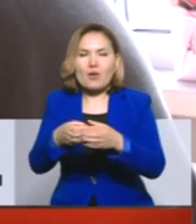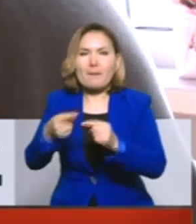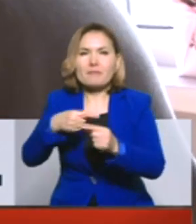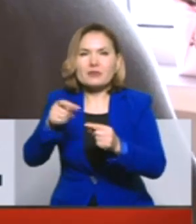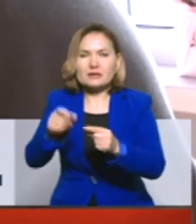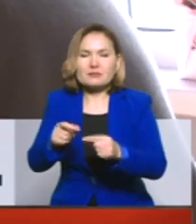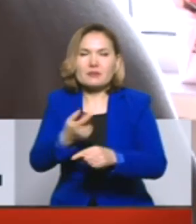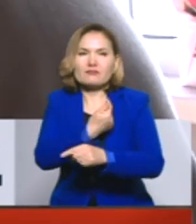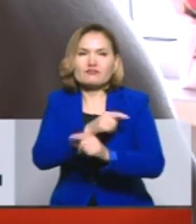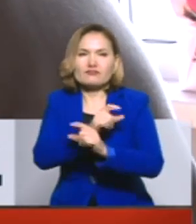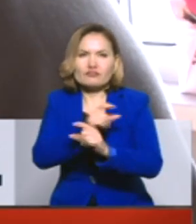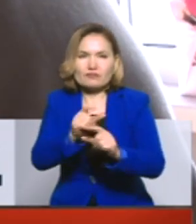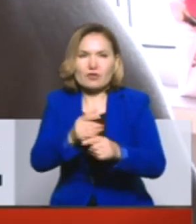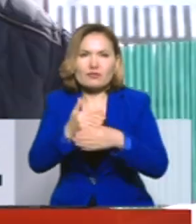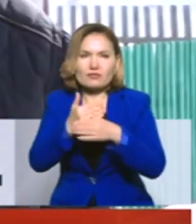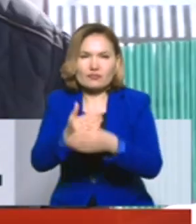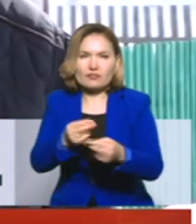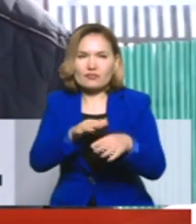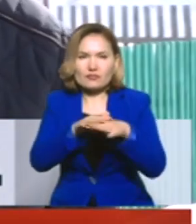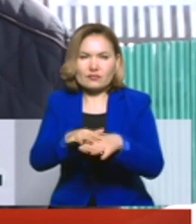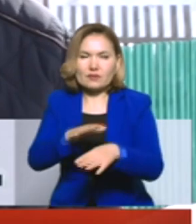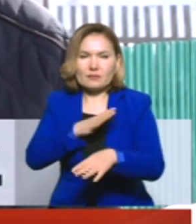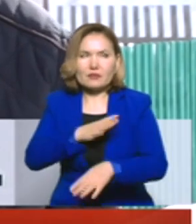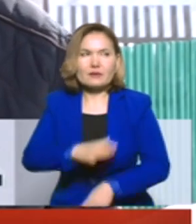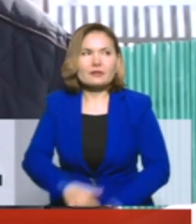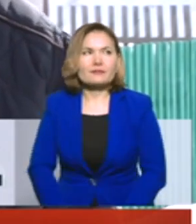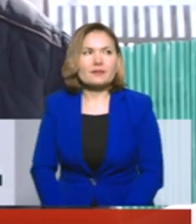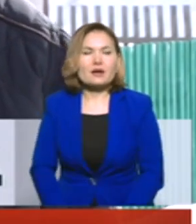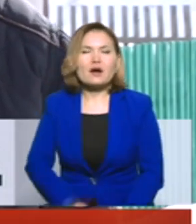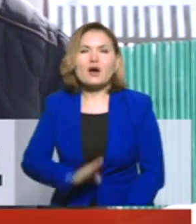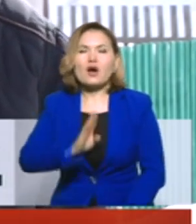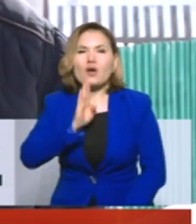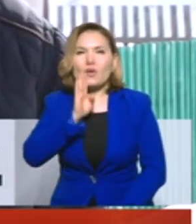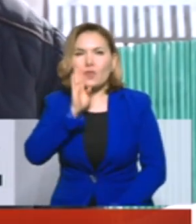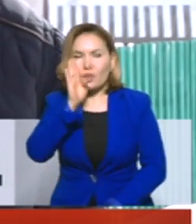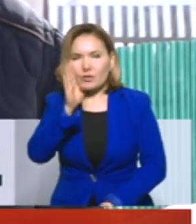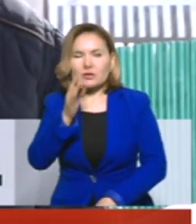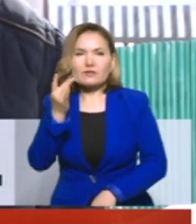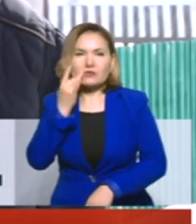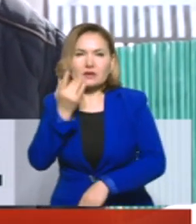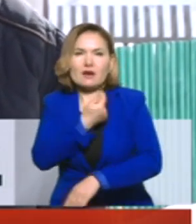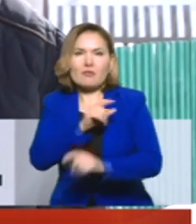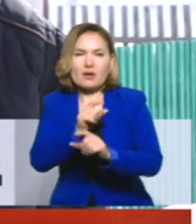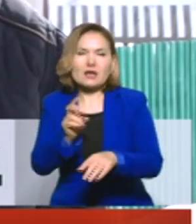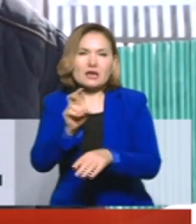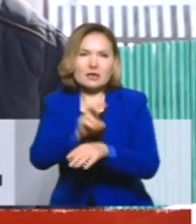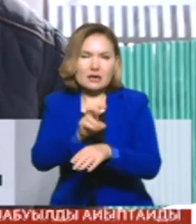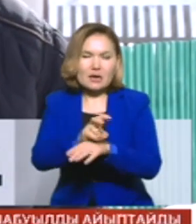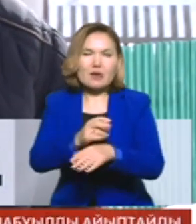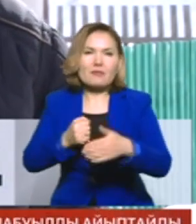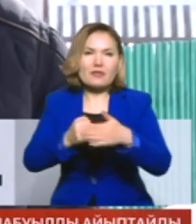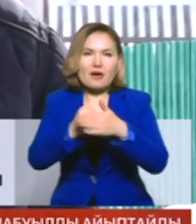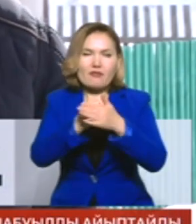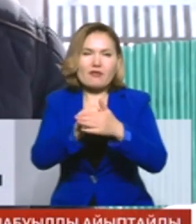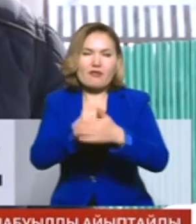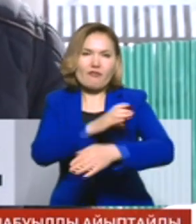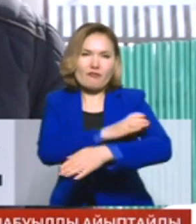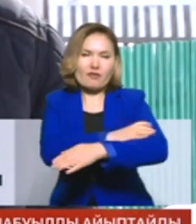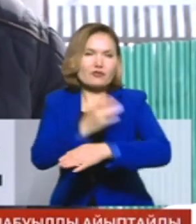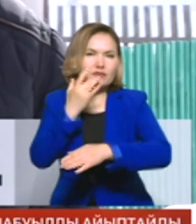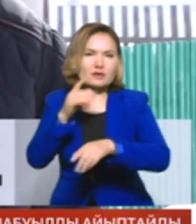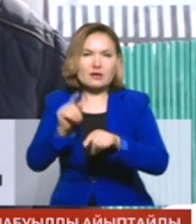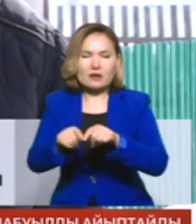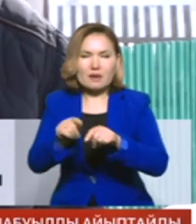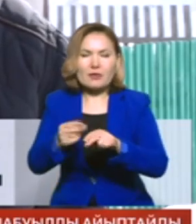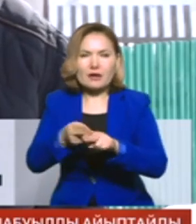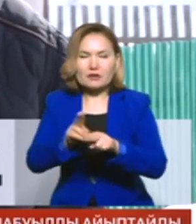берді. Мен өз басым таңертеңгі давлениені түстім. Одан кейін келіп тұрып, мына